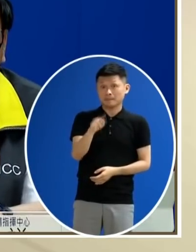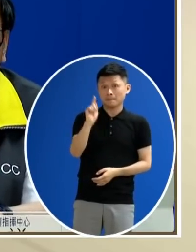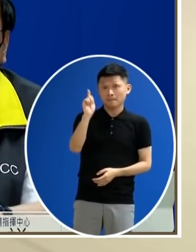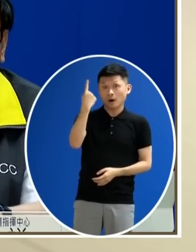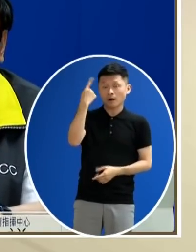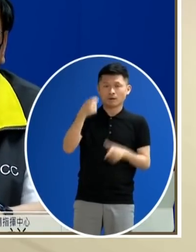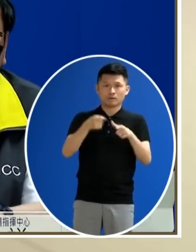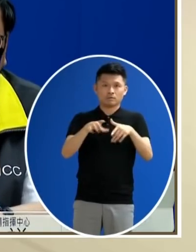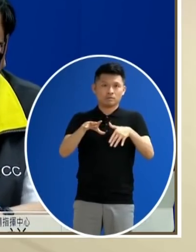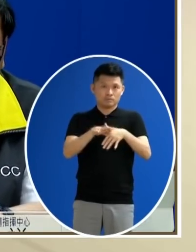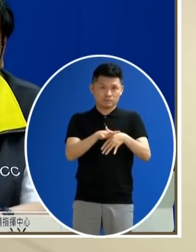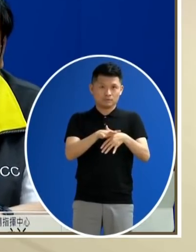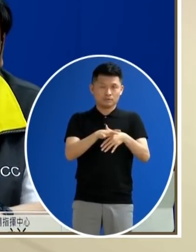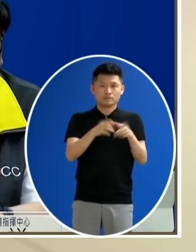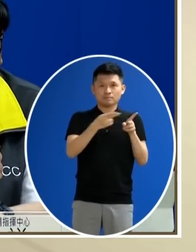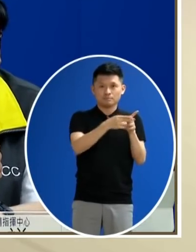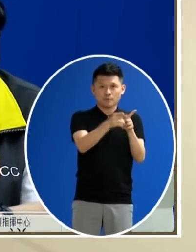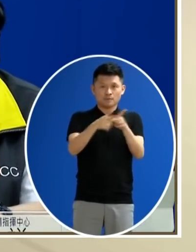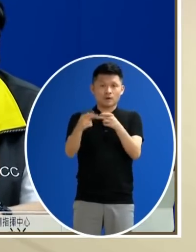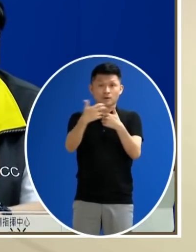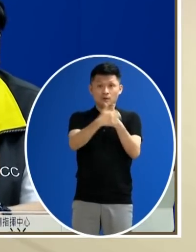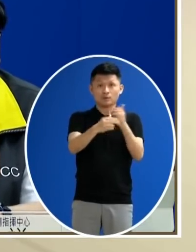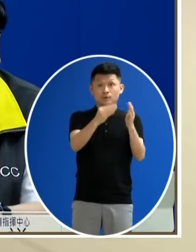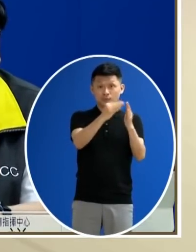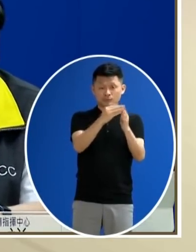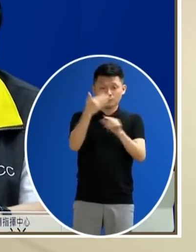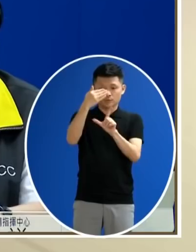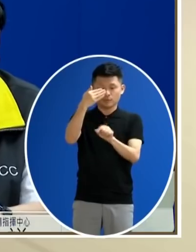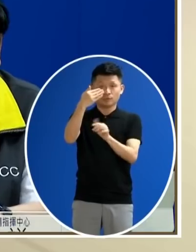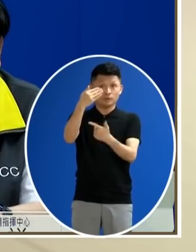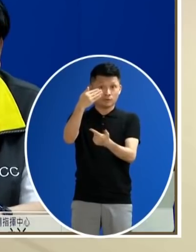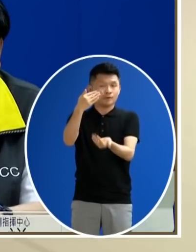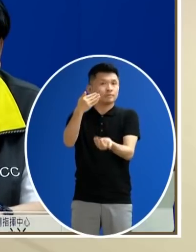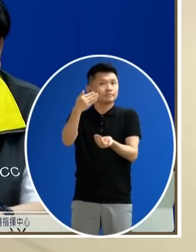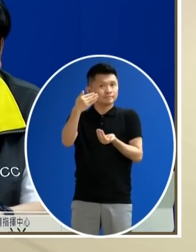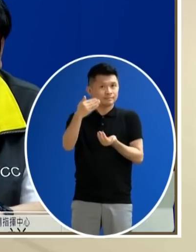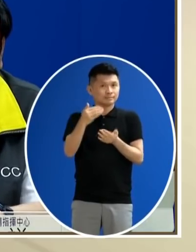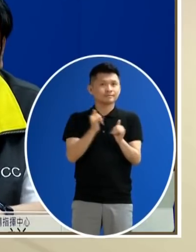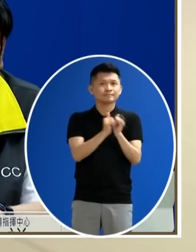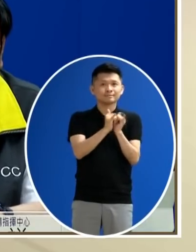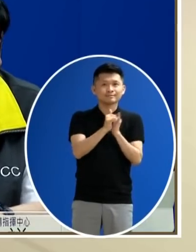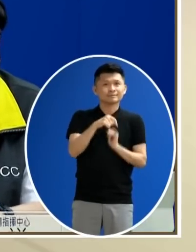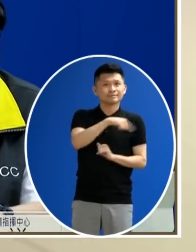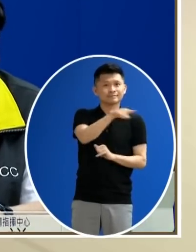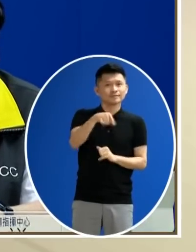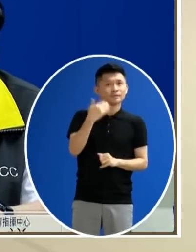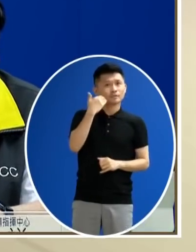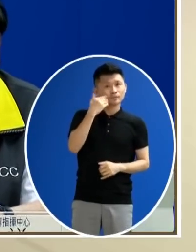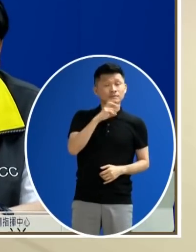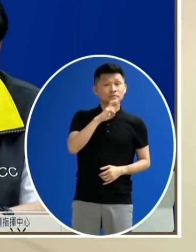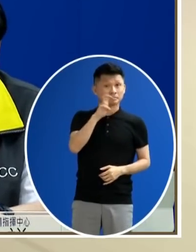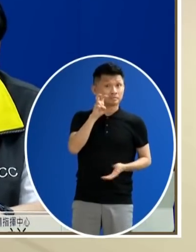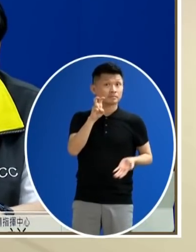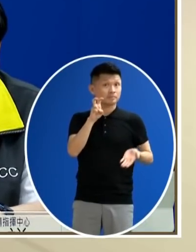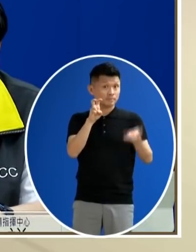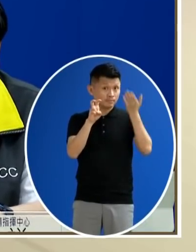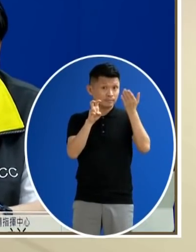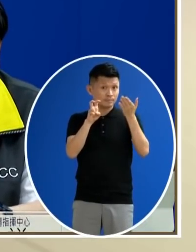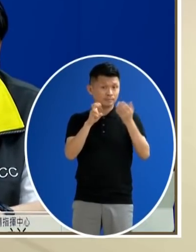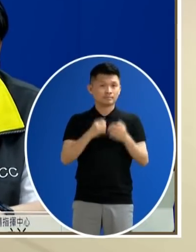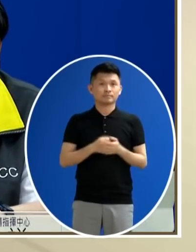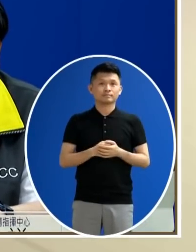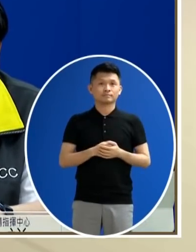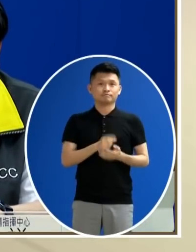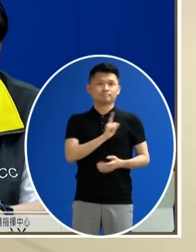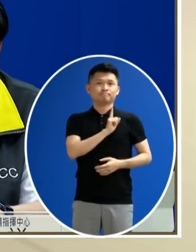有个公文给这个卫生局，就到9月6号之前，那民众只要满20岁的都可以